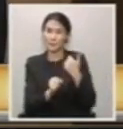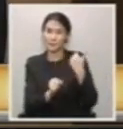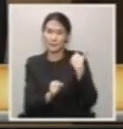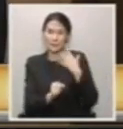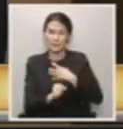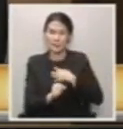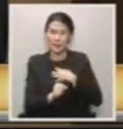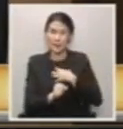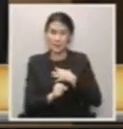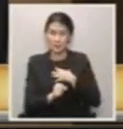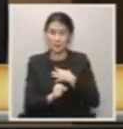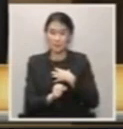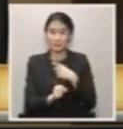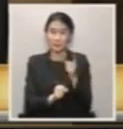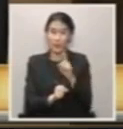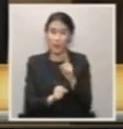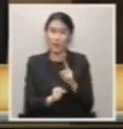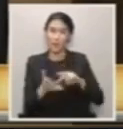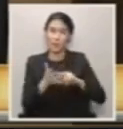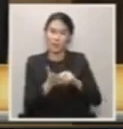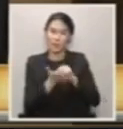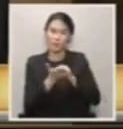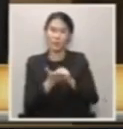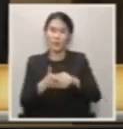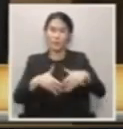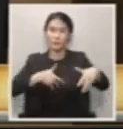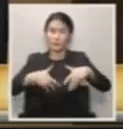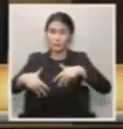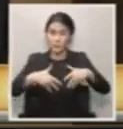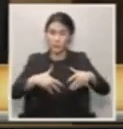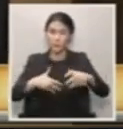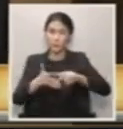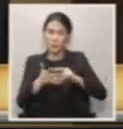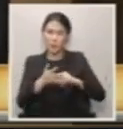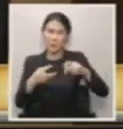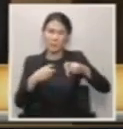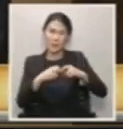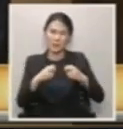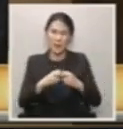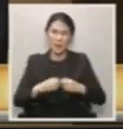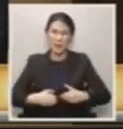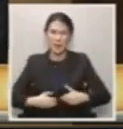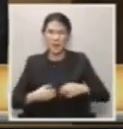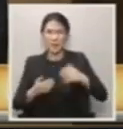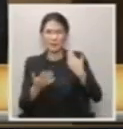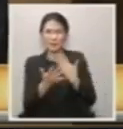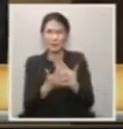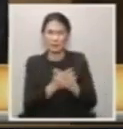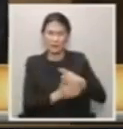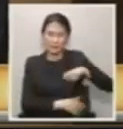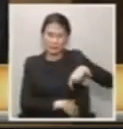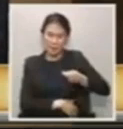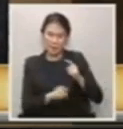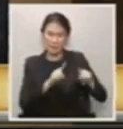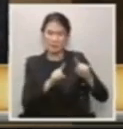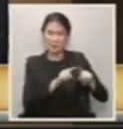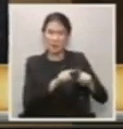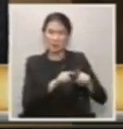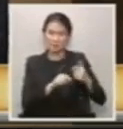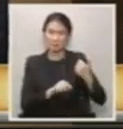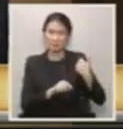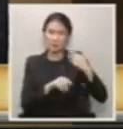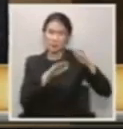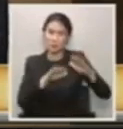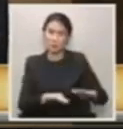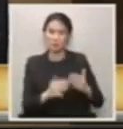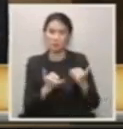พิ่มประสิทธิภาพของการบริการประชาชนแล้วก็ลดความซ้ำซ้อนประหยัดรายจ่ายงบประมาณด้วยกระทรวงการพัฒน